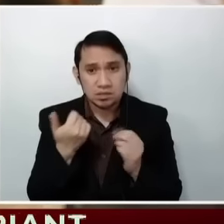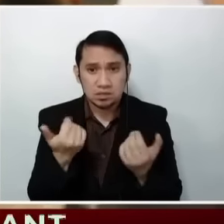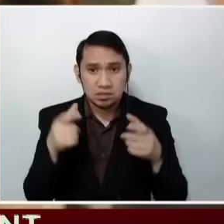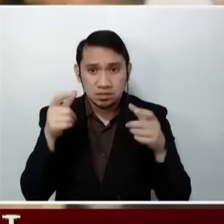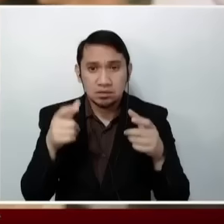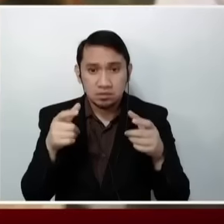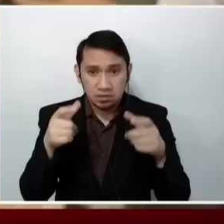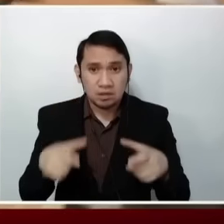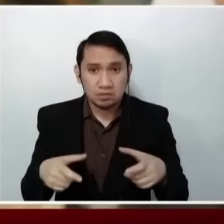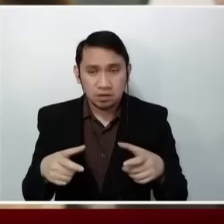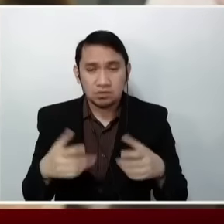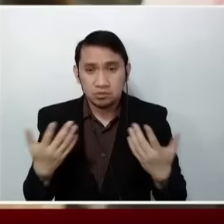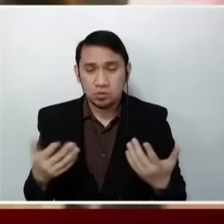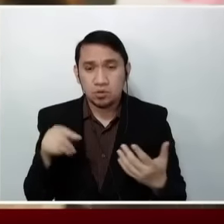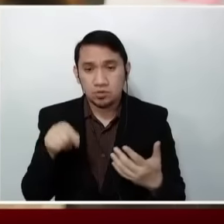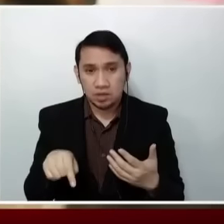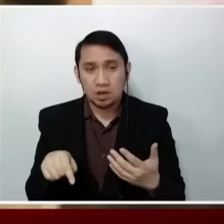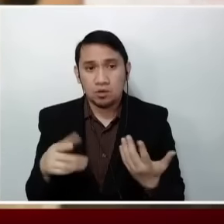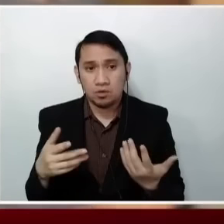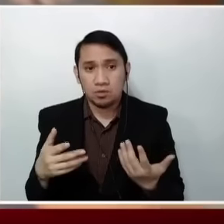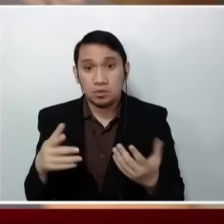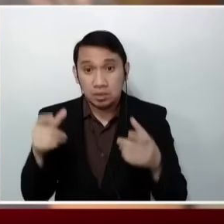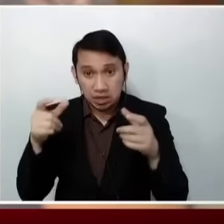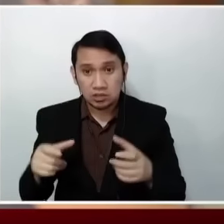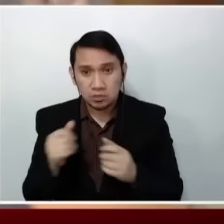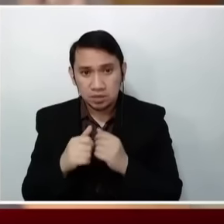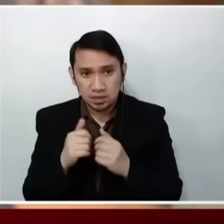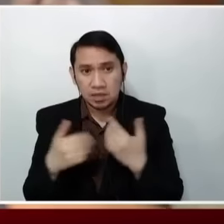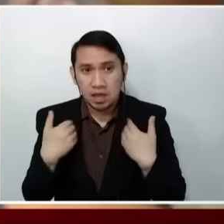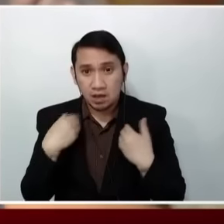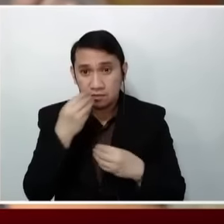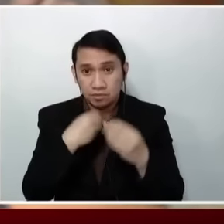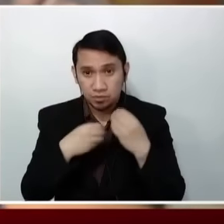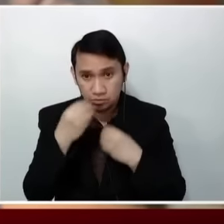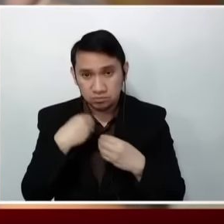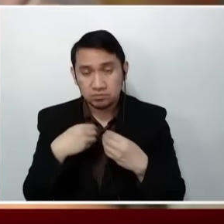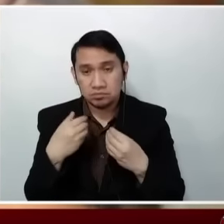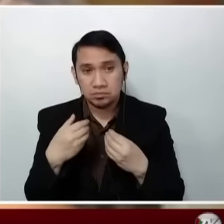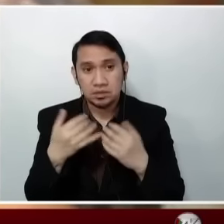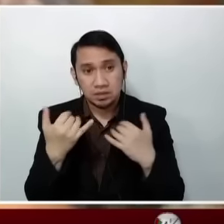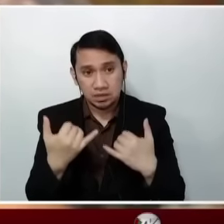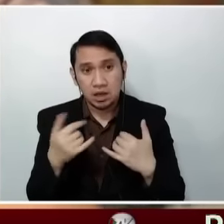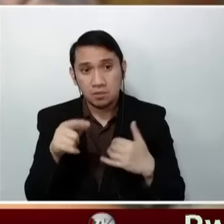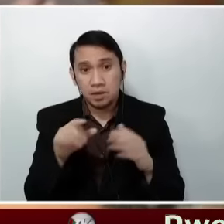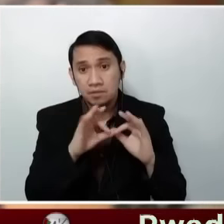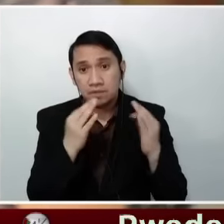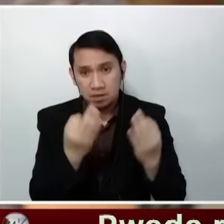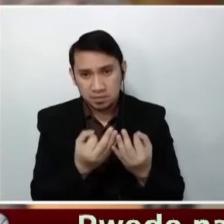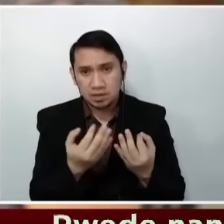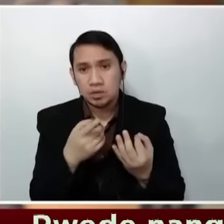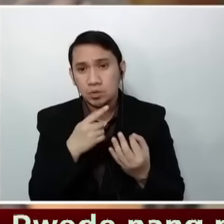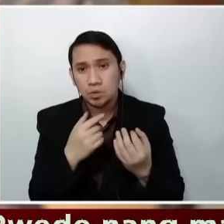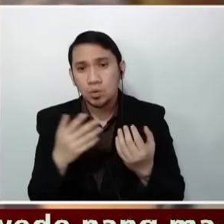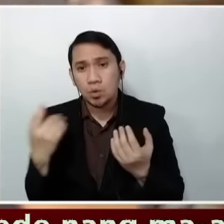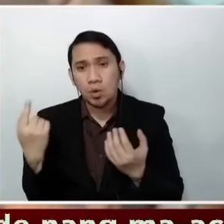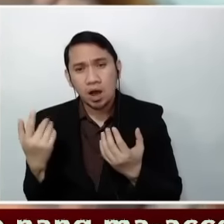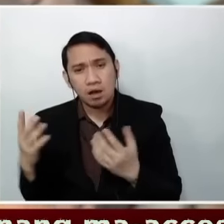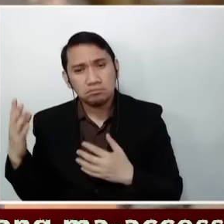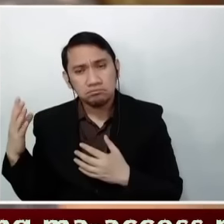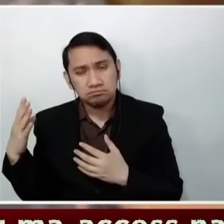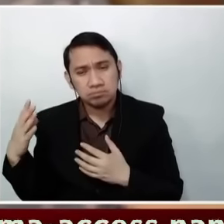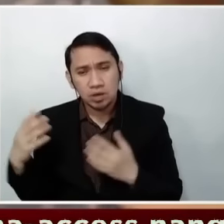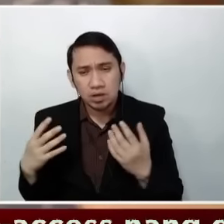na pag na-lockdown may kakainin, may lulutuin. May mga pamilya nakaasa sa pantry and hindi na kayang antayin yung